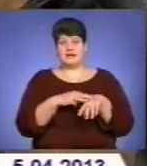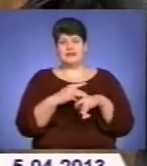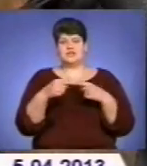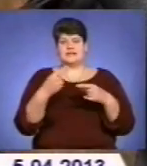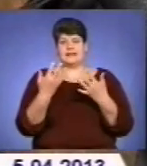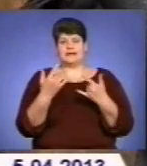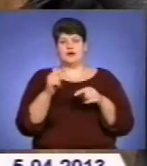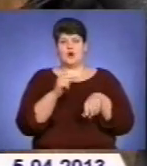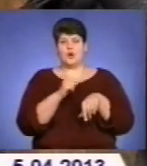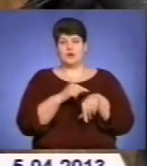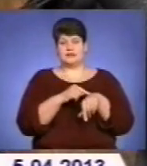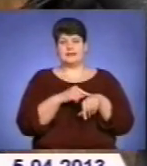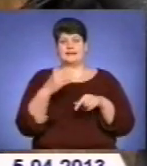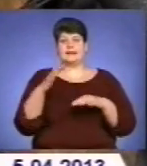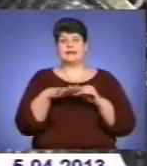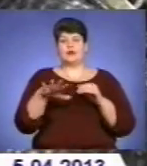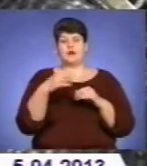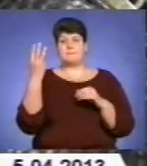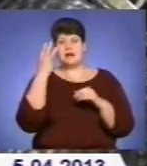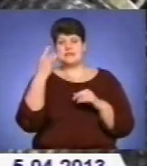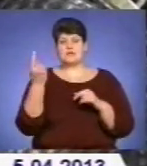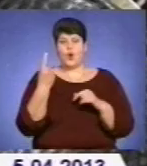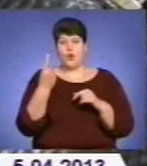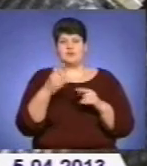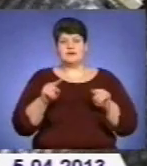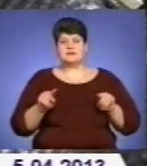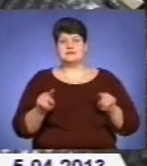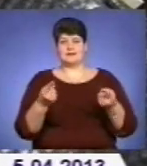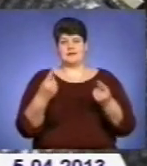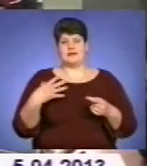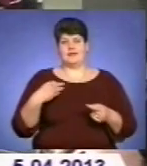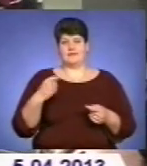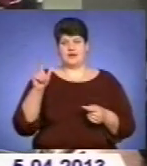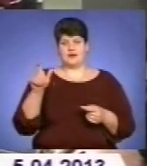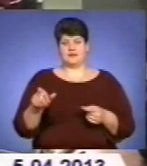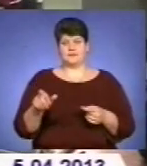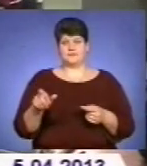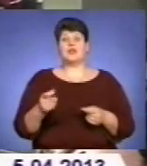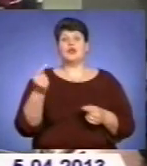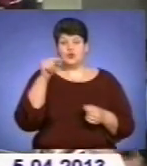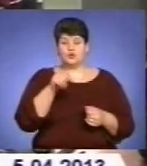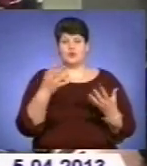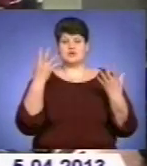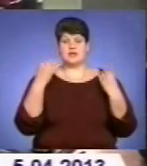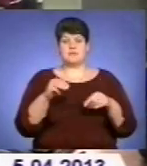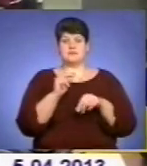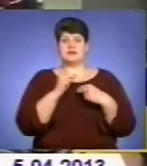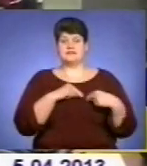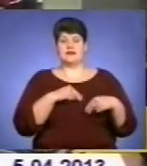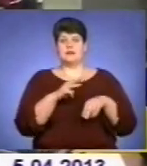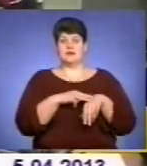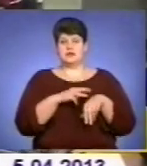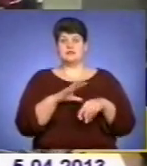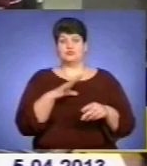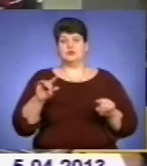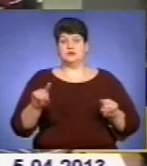годин на території Хмельницької області тернопільські оперативники затримали львів'янина. Того ж дня працівниками міліції було затримано